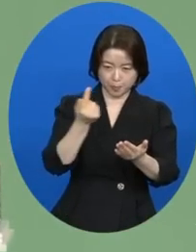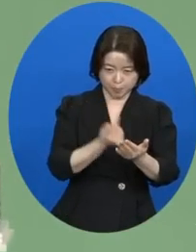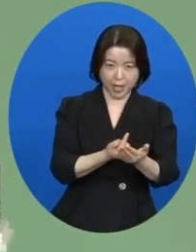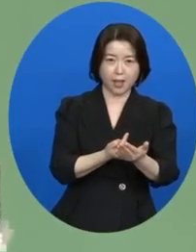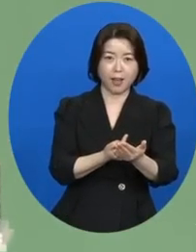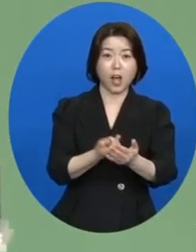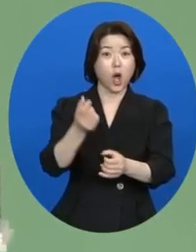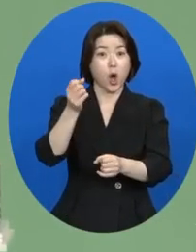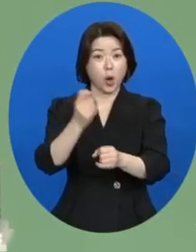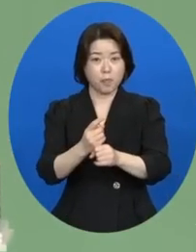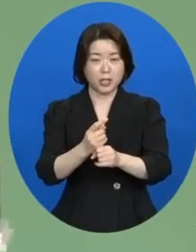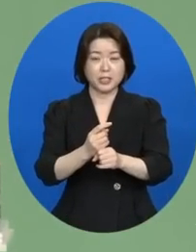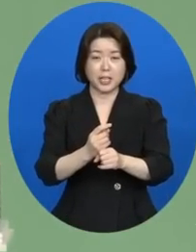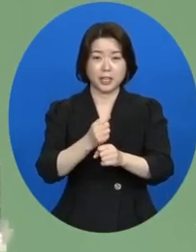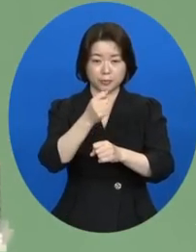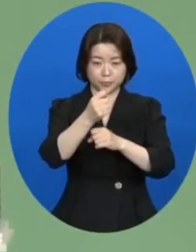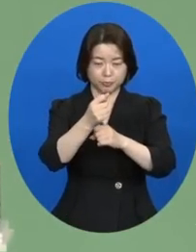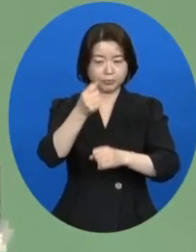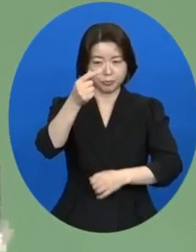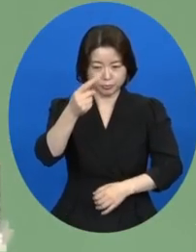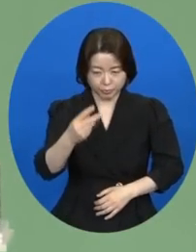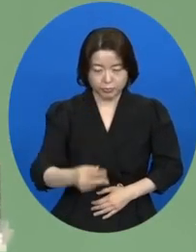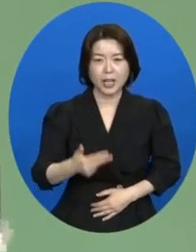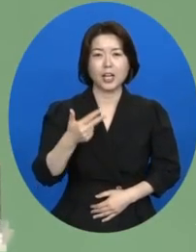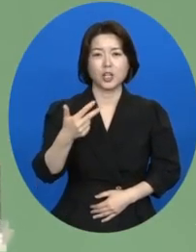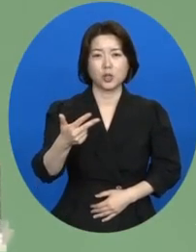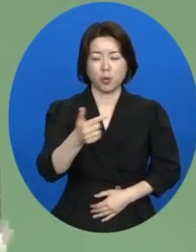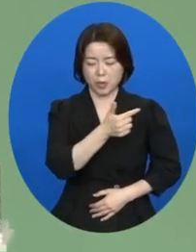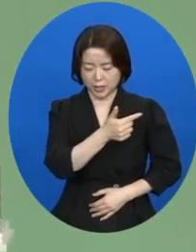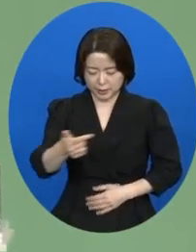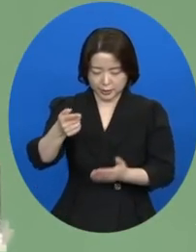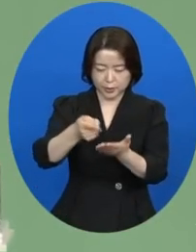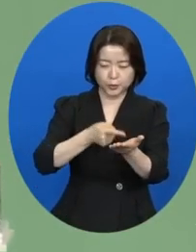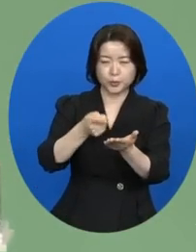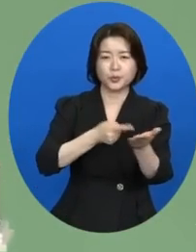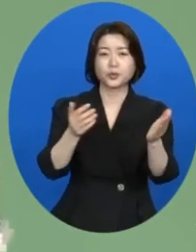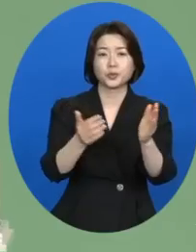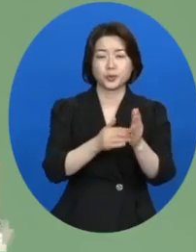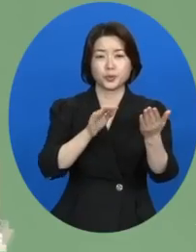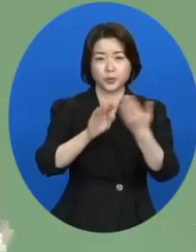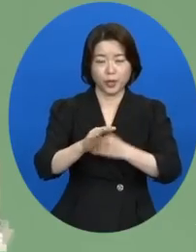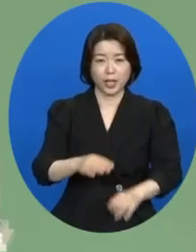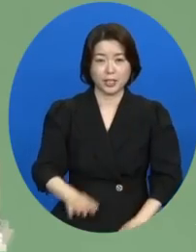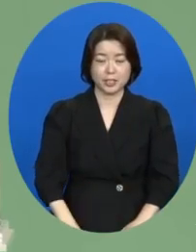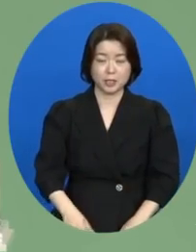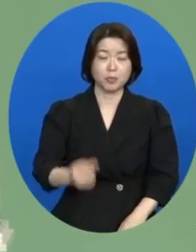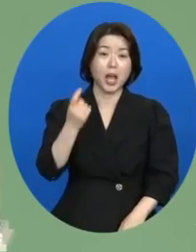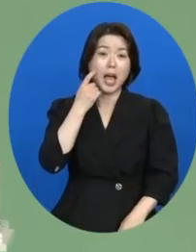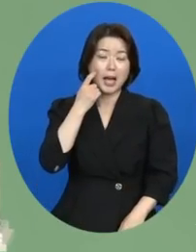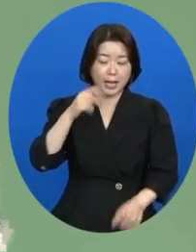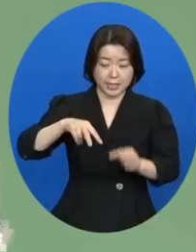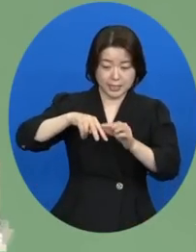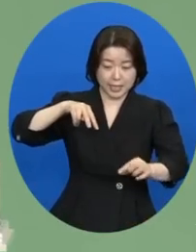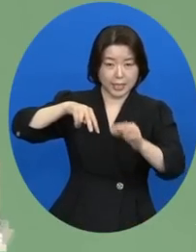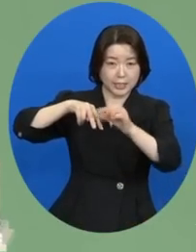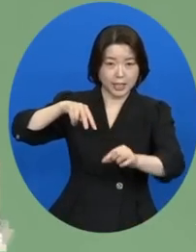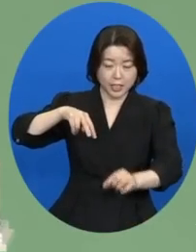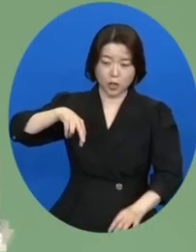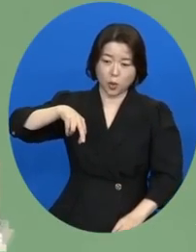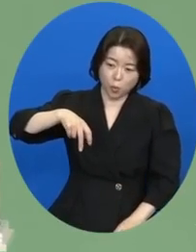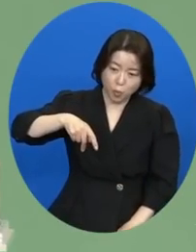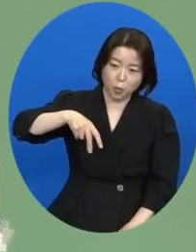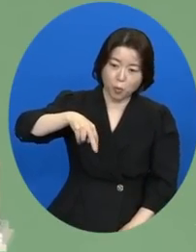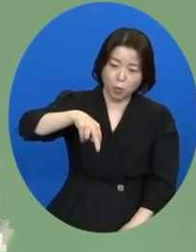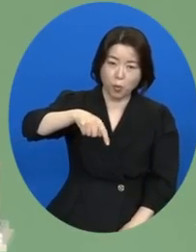벌써 일곱 번 큰 수술을 하고 지금은 위족으로 걷기도 잘하고